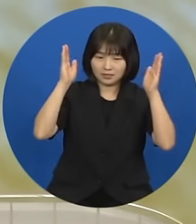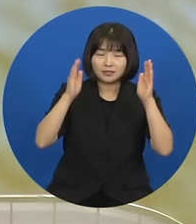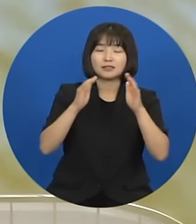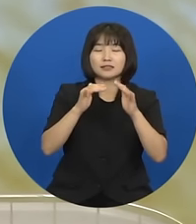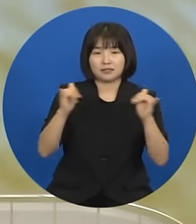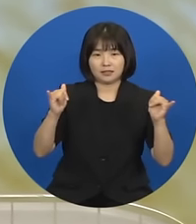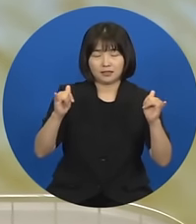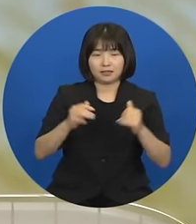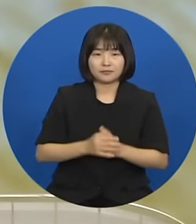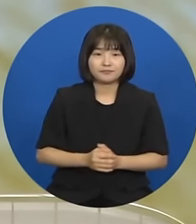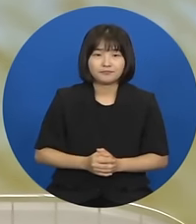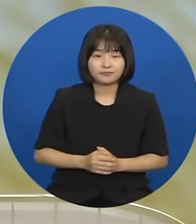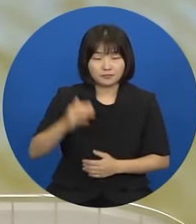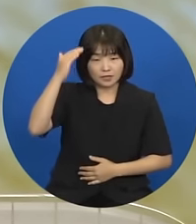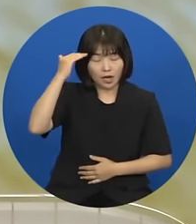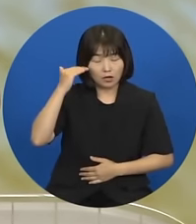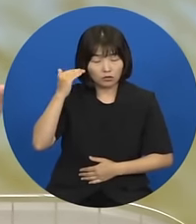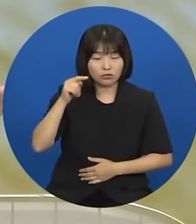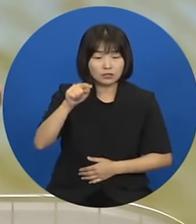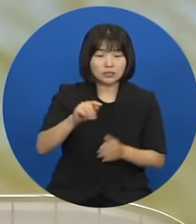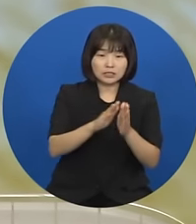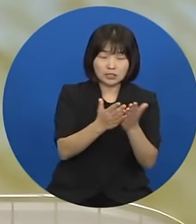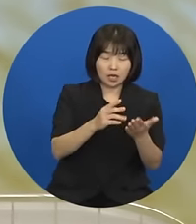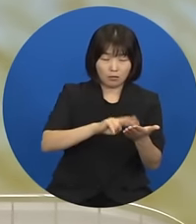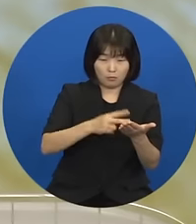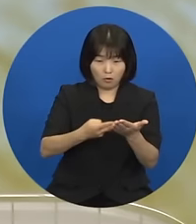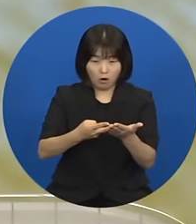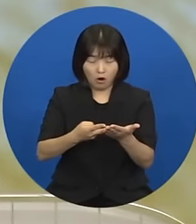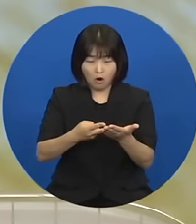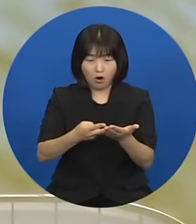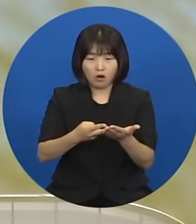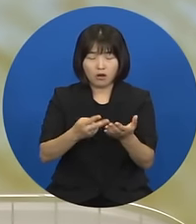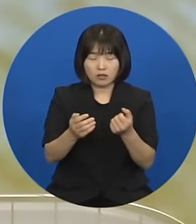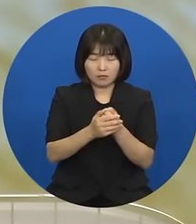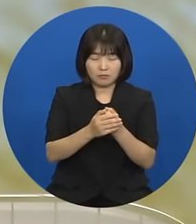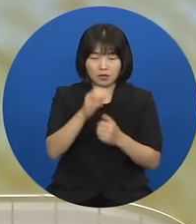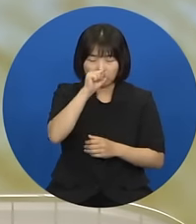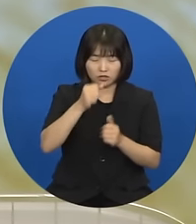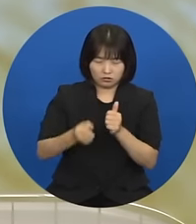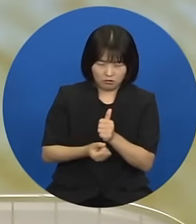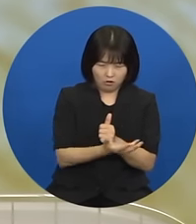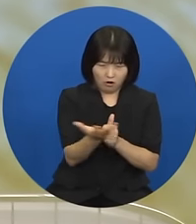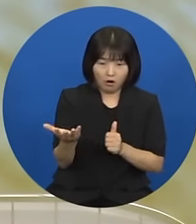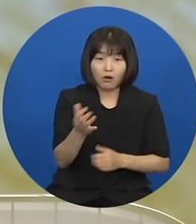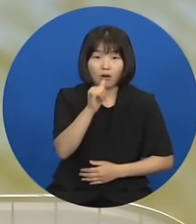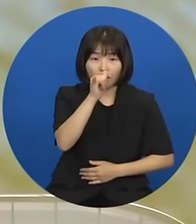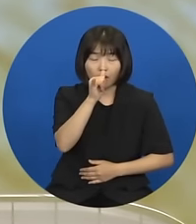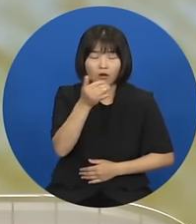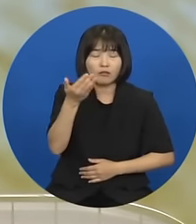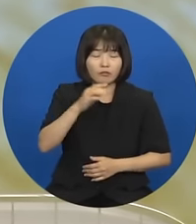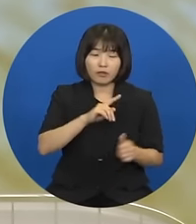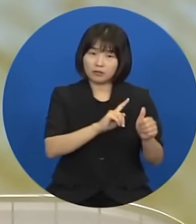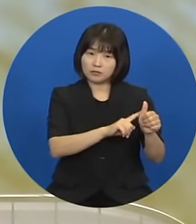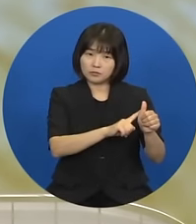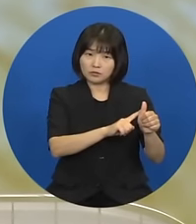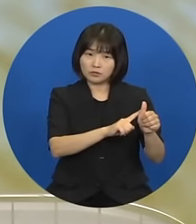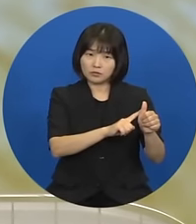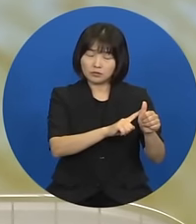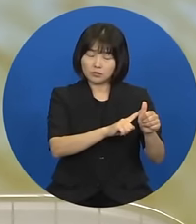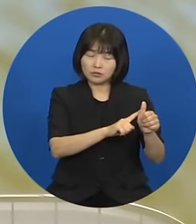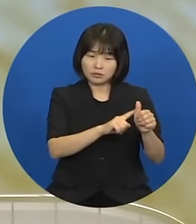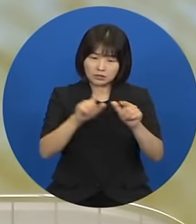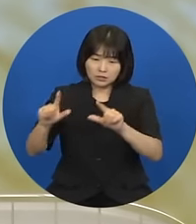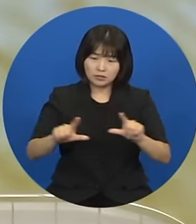많이 번역되어서 아주 선한 영향력을 끼치고 있습니다. 그런데 이분의 삶의 이면으로